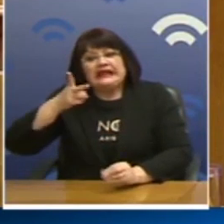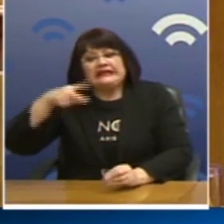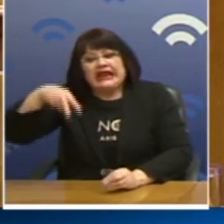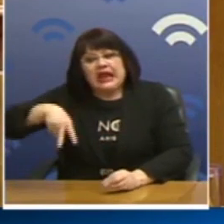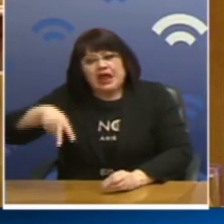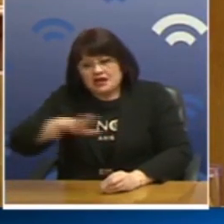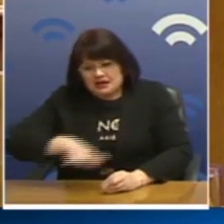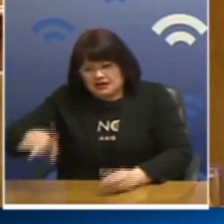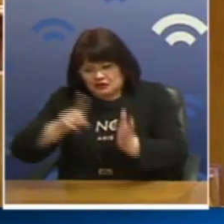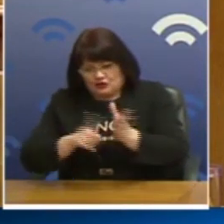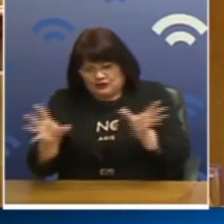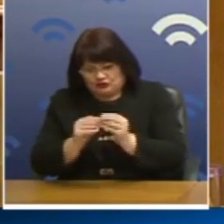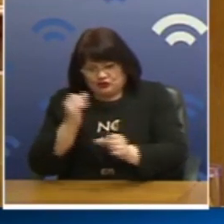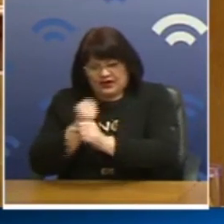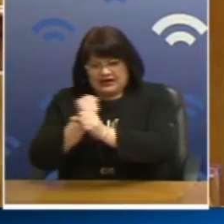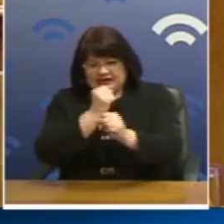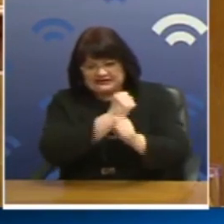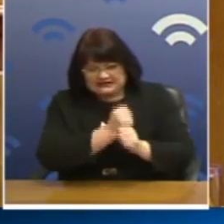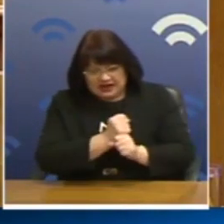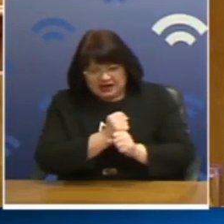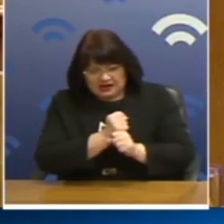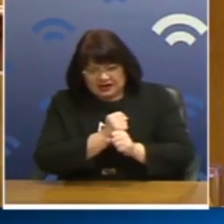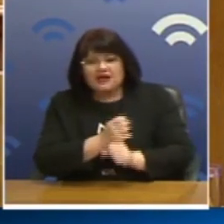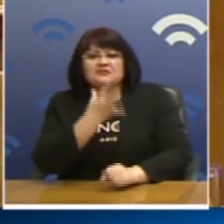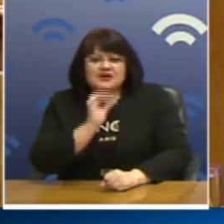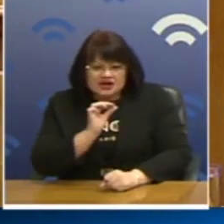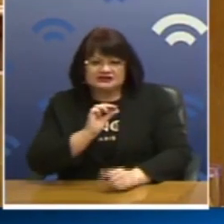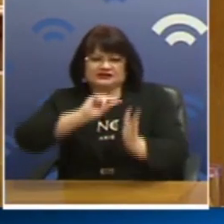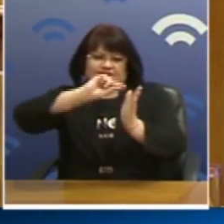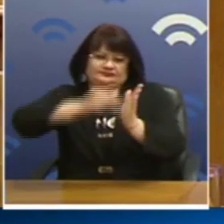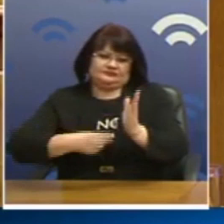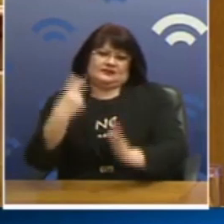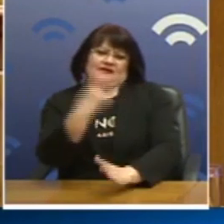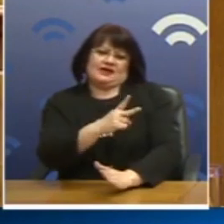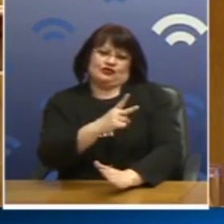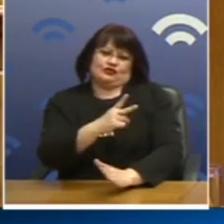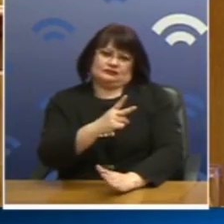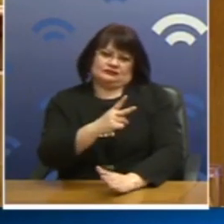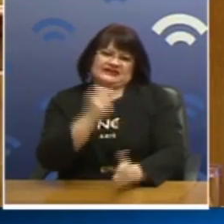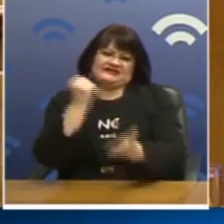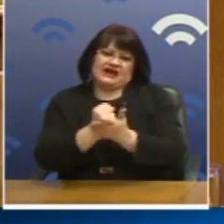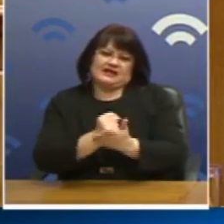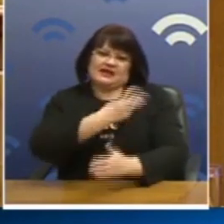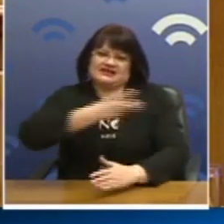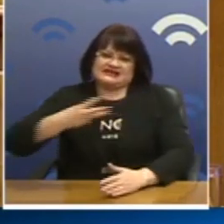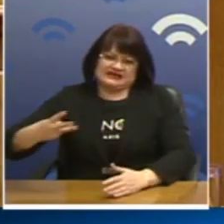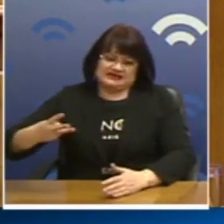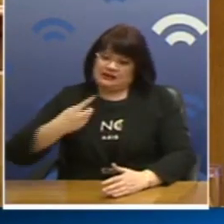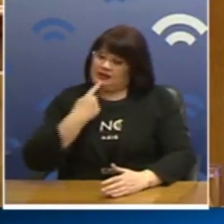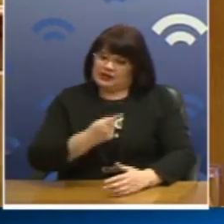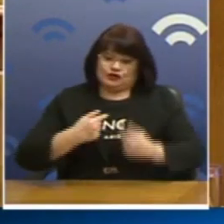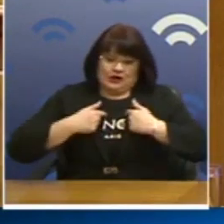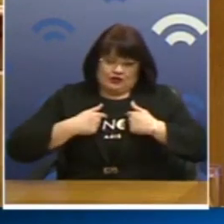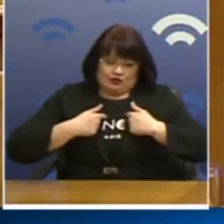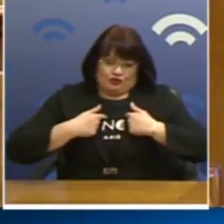στα εργασιακά, φέρει φαρδιά, πλατιά και τη δική του υπογραφή. Και αυτό πλέον δεν το λέμε εμείς, ούτε το λένε